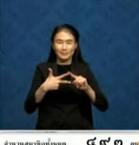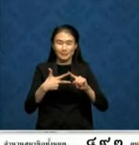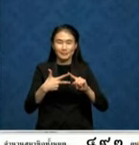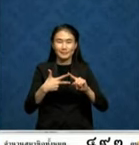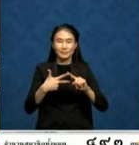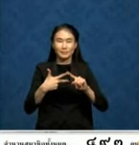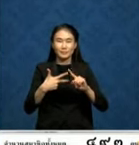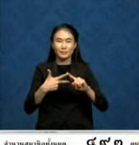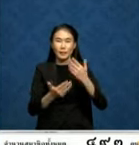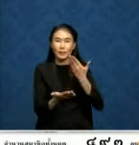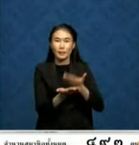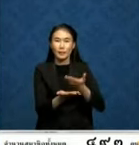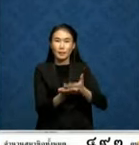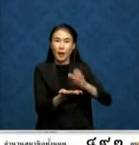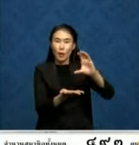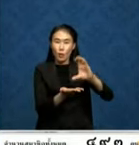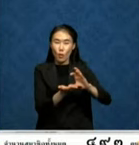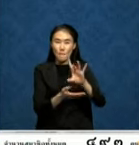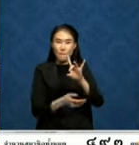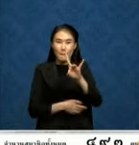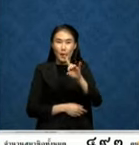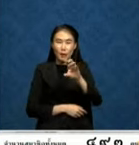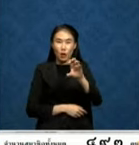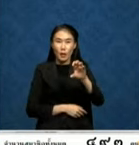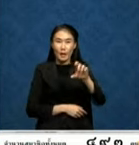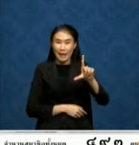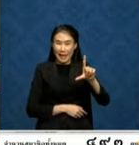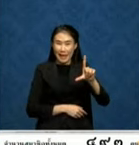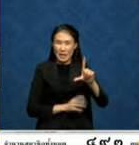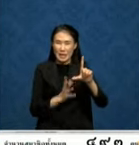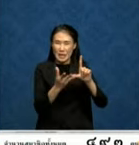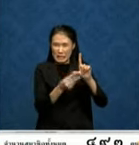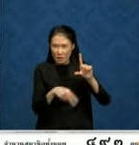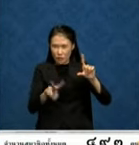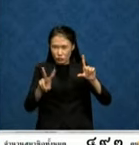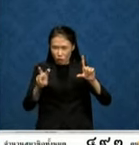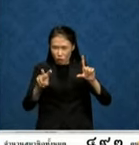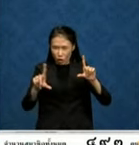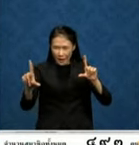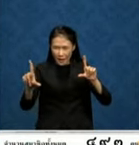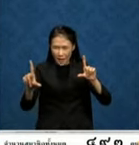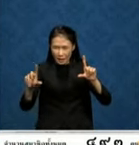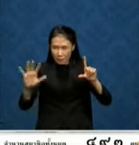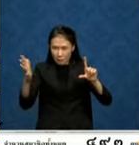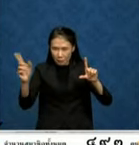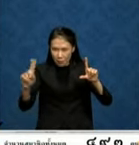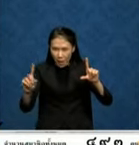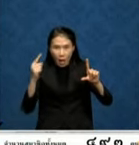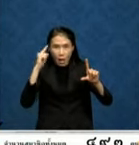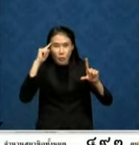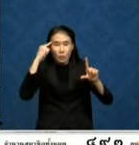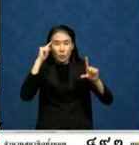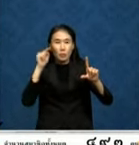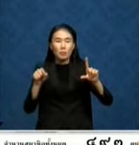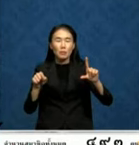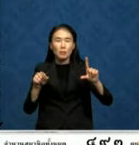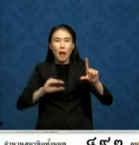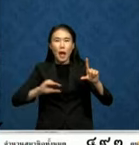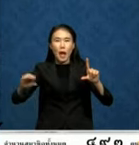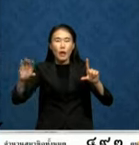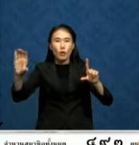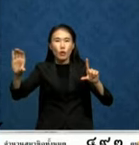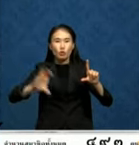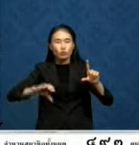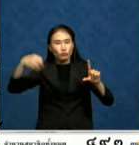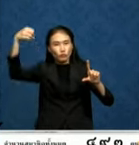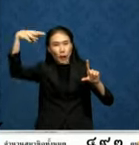ในงบประมาณเนี่ย800ล้านเนี่ยมี200ล้านที่หายไปก็คือที่งบประมาณที่จะไปให้กองทุนพัฒนา